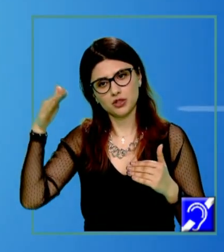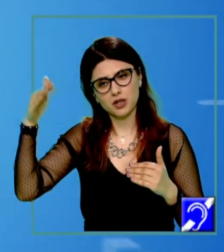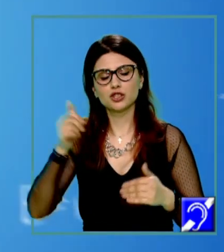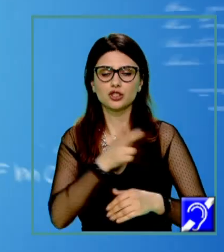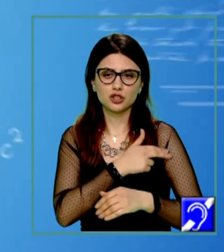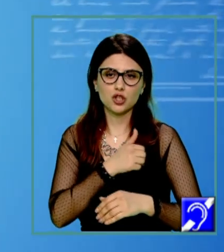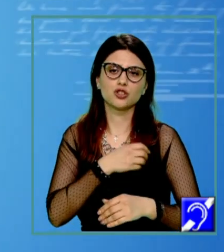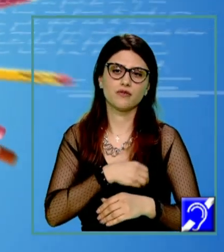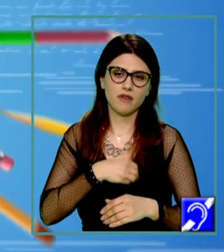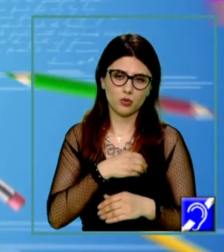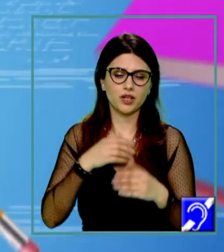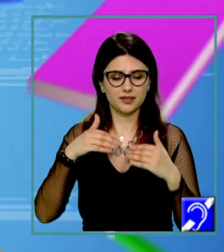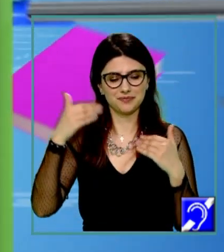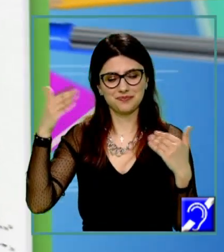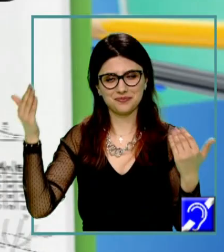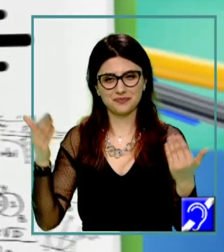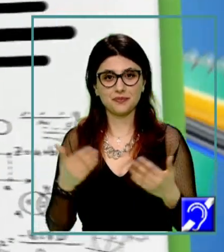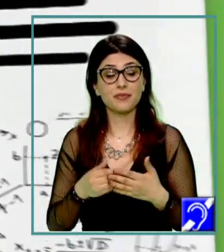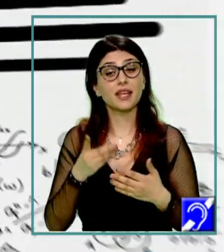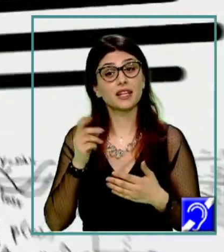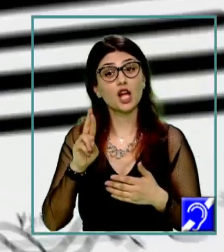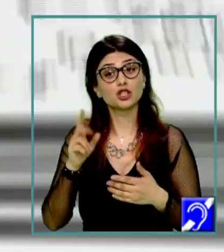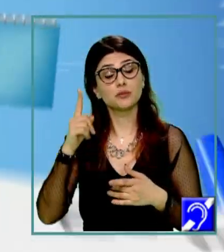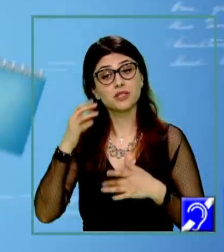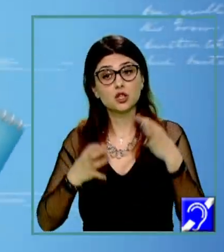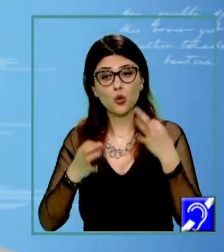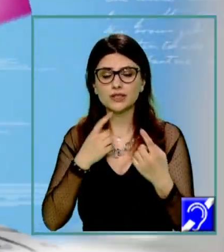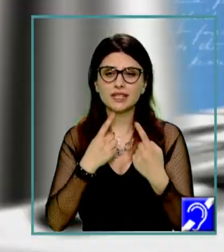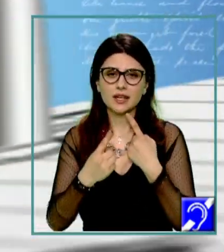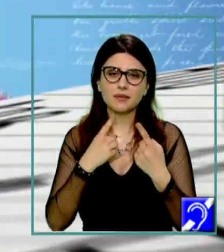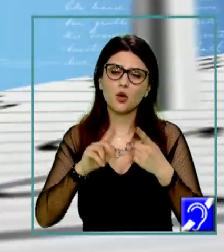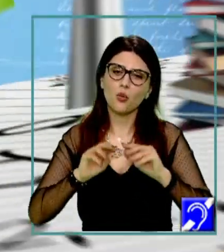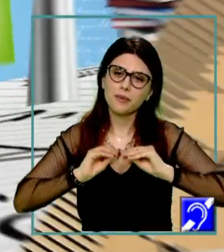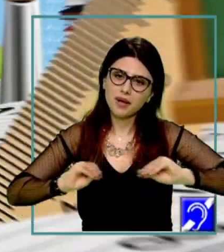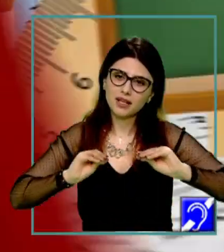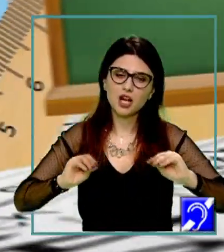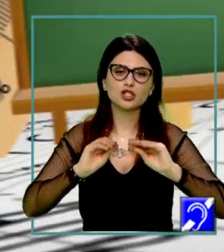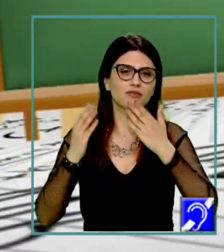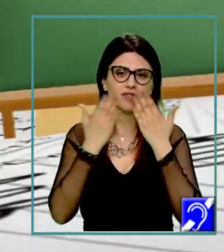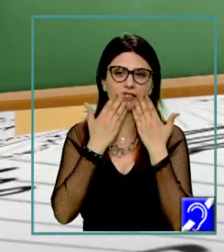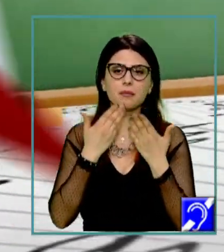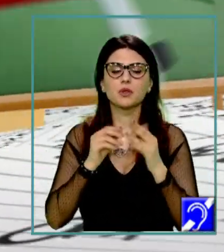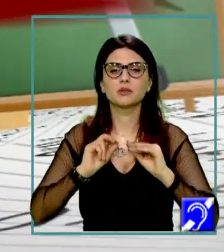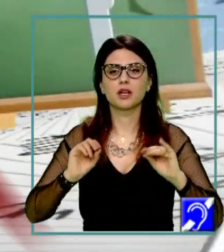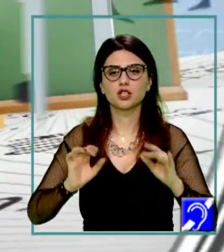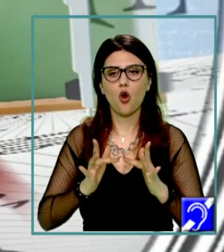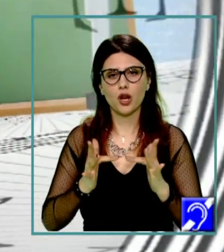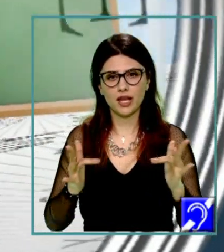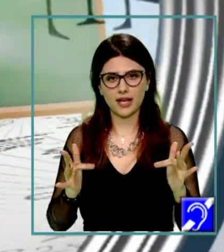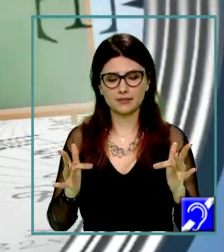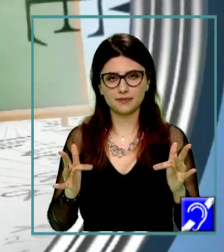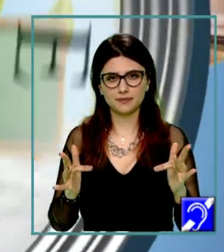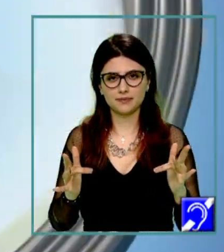liceal sau Universitar de și prin soluții interactive de predare și învățare dedicate Învățământului online